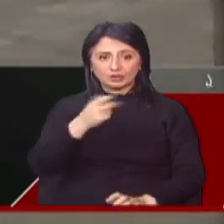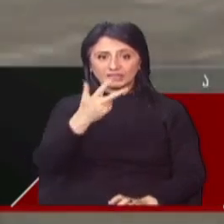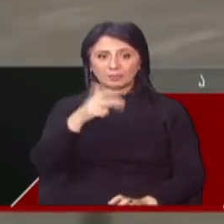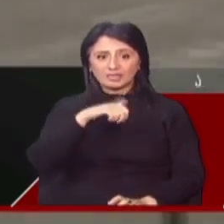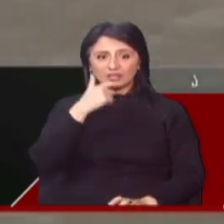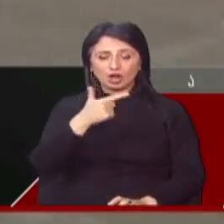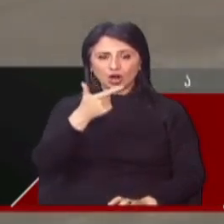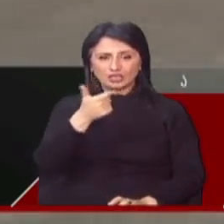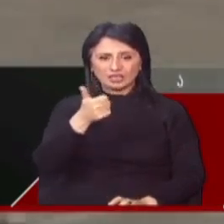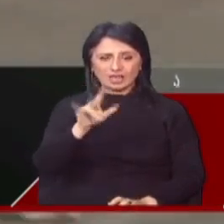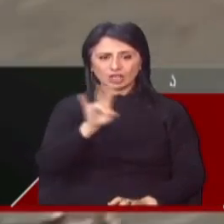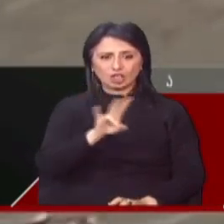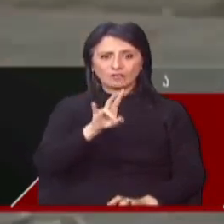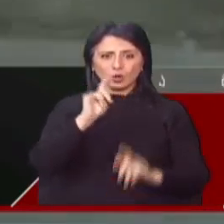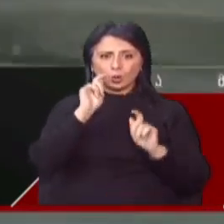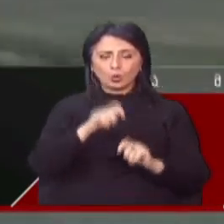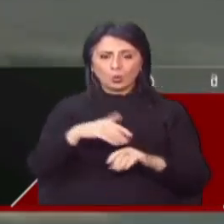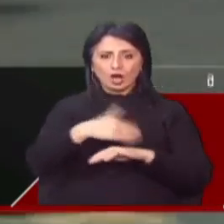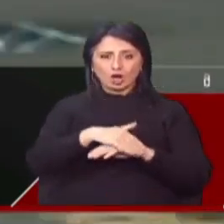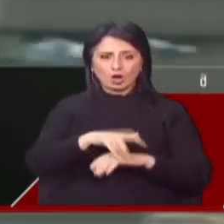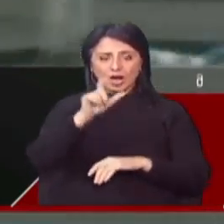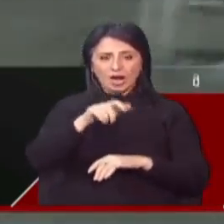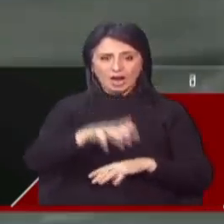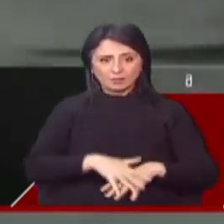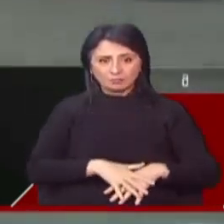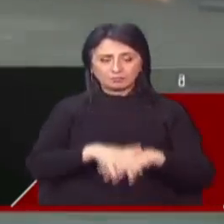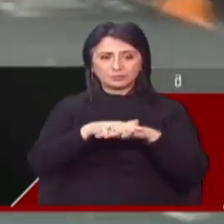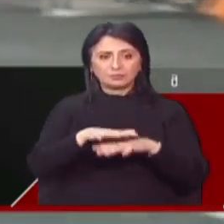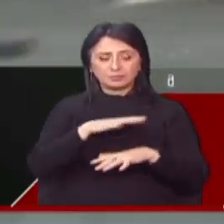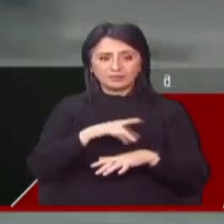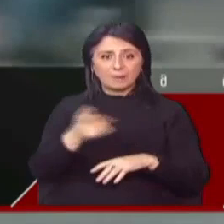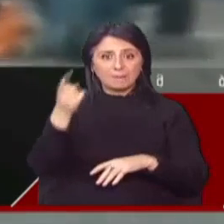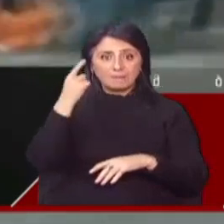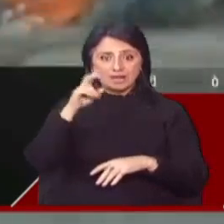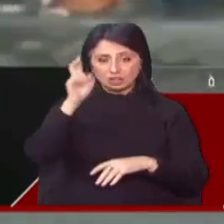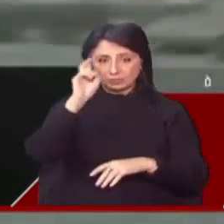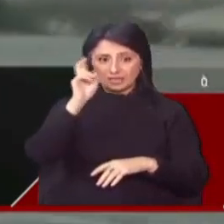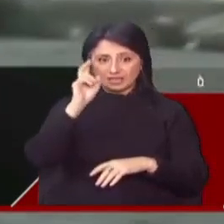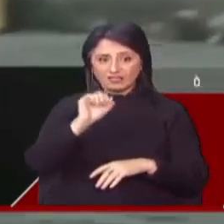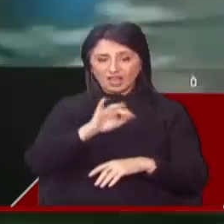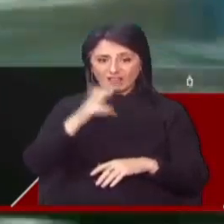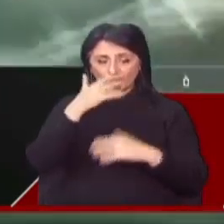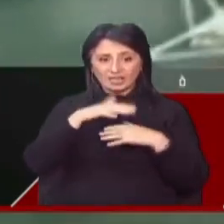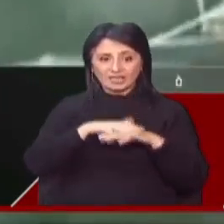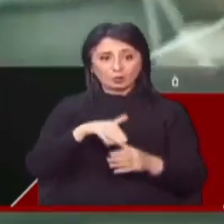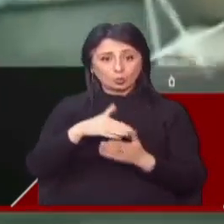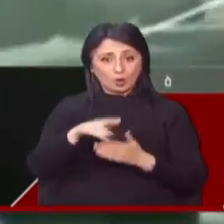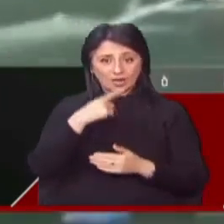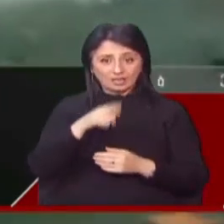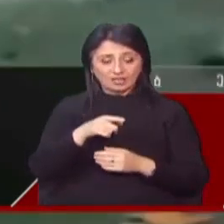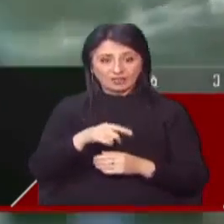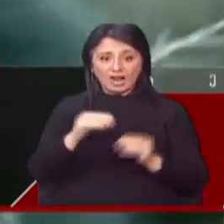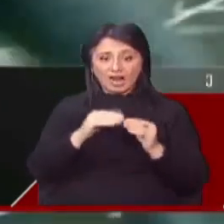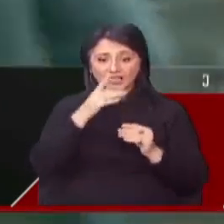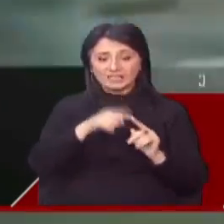2013 წლის 21 ნოემბერს უკრაინის ქუჩებში ხალხი იმის გამო გავიდა, რომ მაშინდელმა მთავრობამ ევროინტეგრაციაზე უარი თქვა.